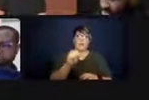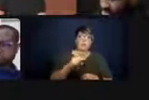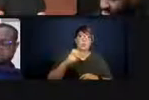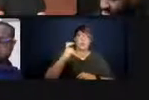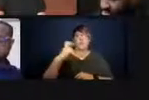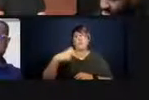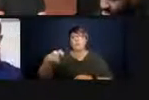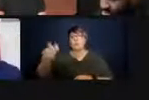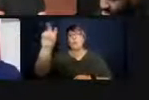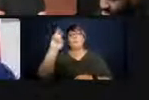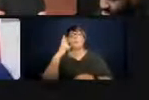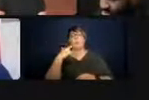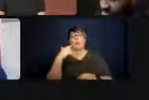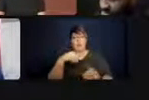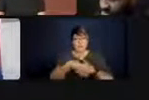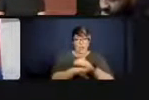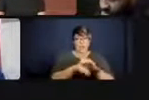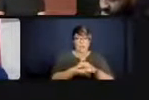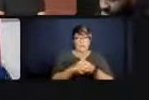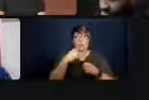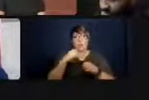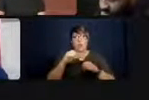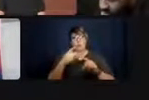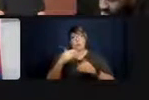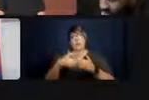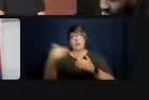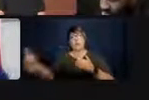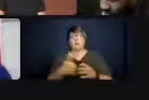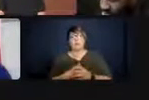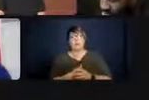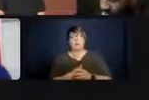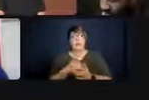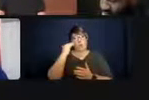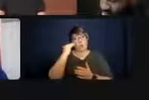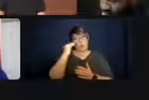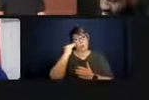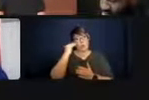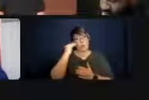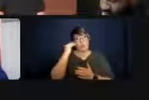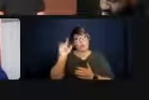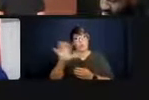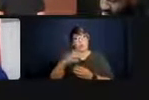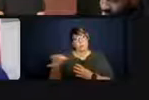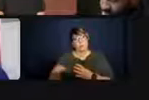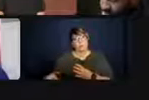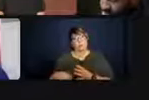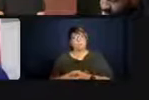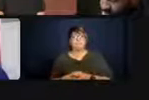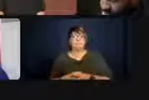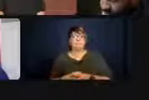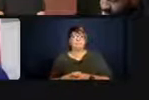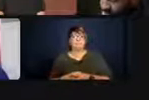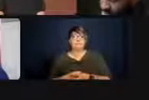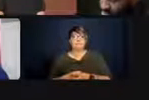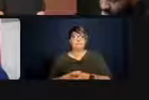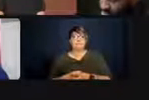أيضا زيارات ميدانية مختلفة، وبهذه الطريقة طبعا يتم